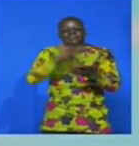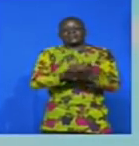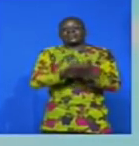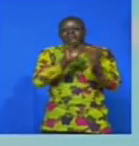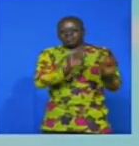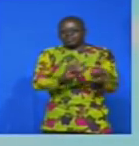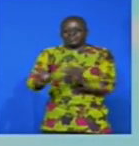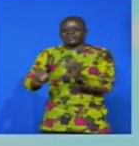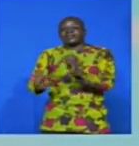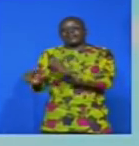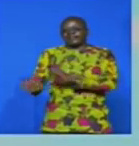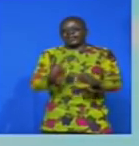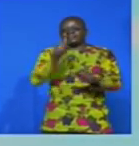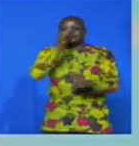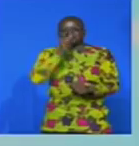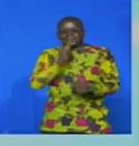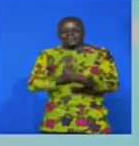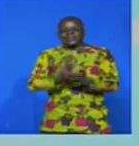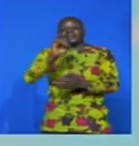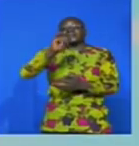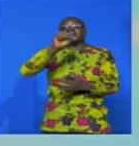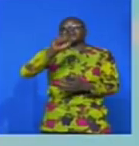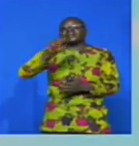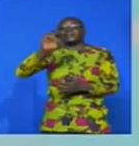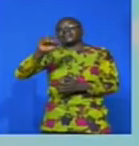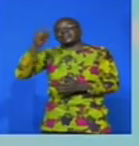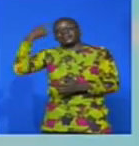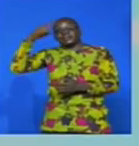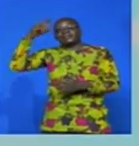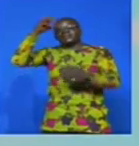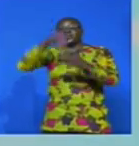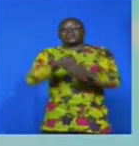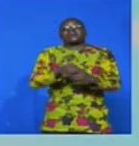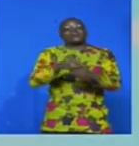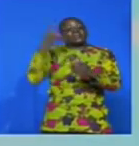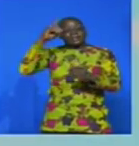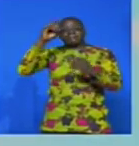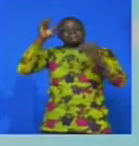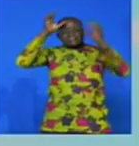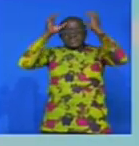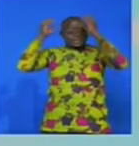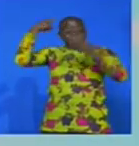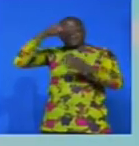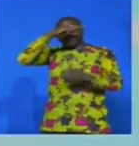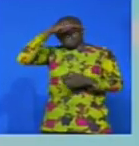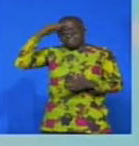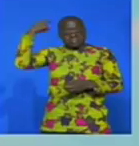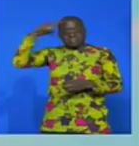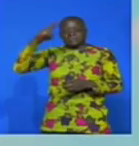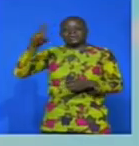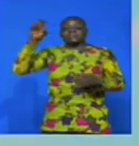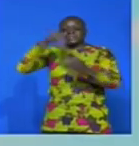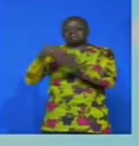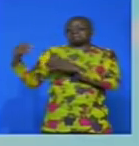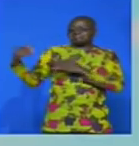plus grande discrétion par Israël. Il s'agit de l'exfiltration de casques blancs syriens. Ces hommes qui se battaient dans les décombres